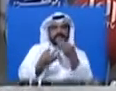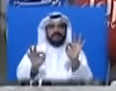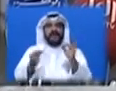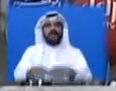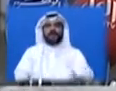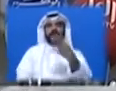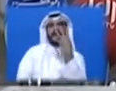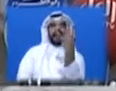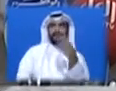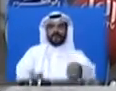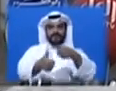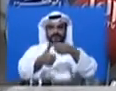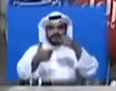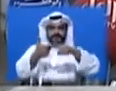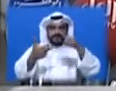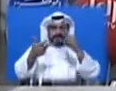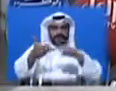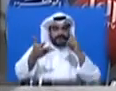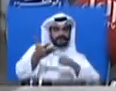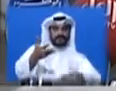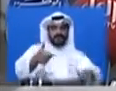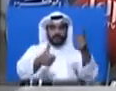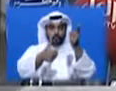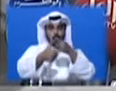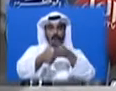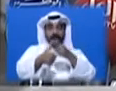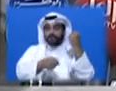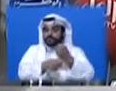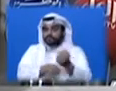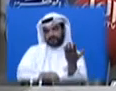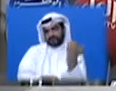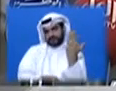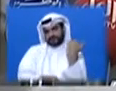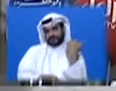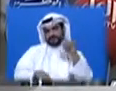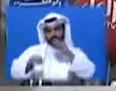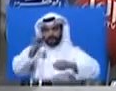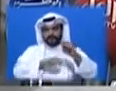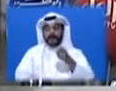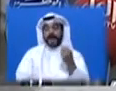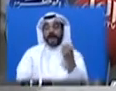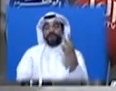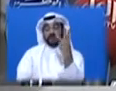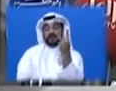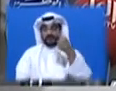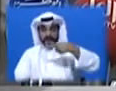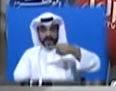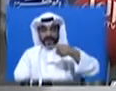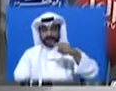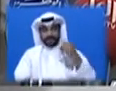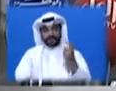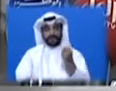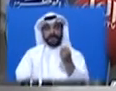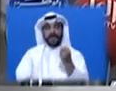بأربع أقسام. القسم الأول اللي هو ما تم إنجازه من 2012، وأكد